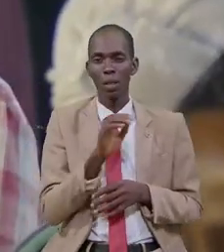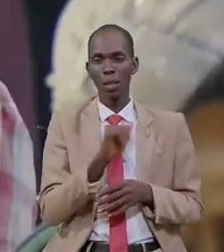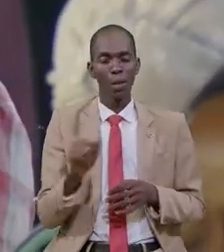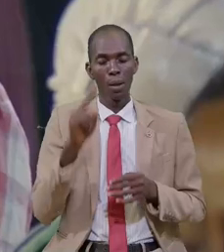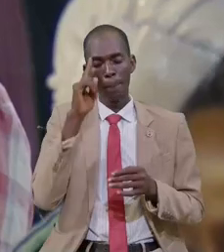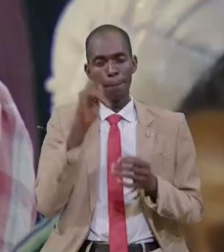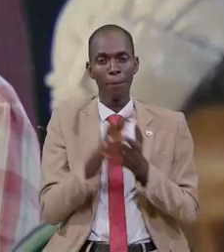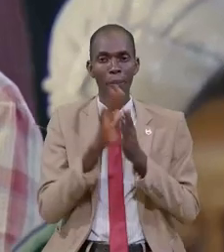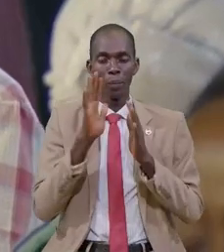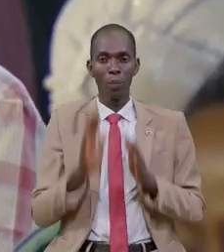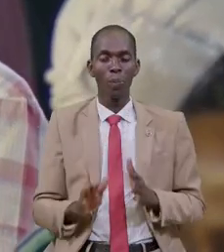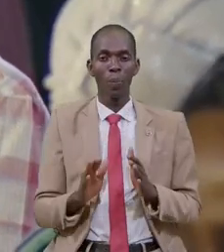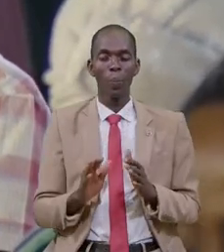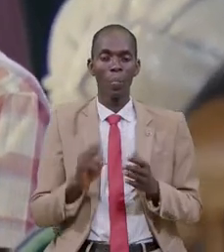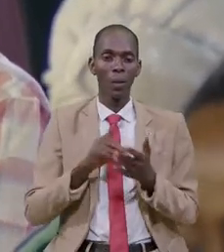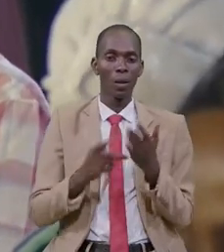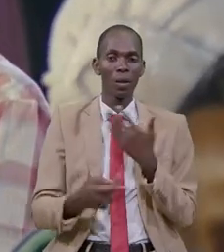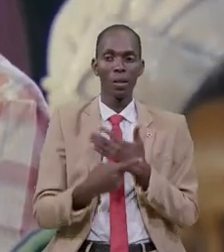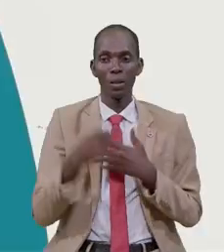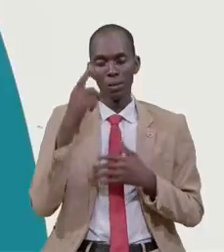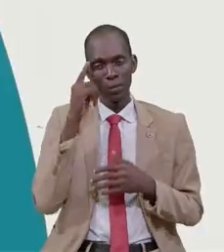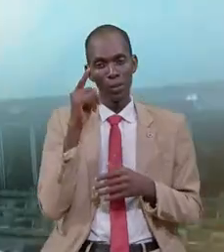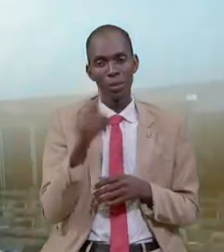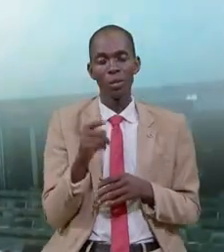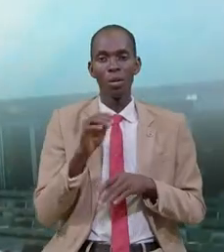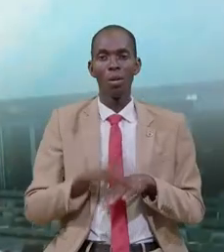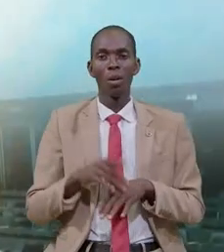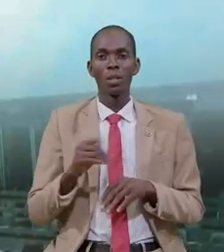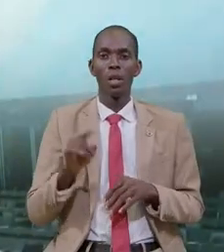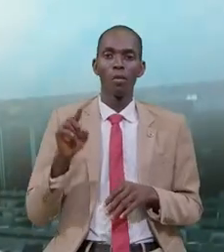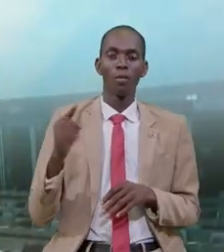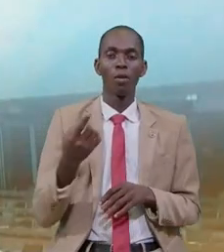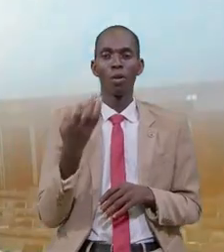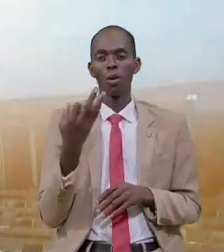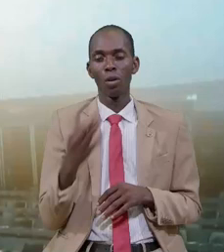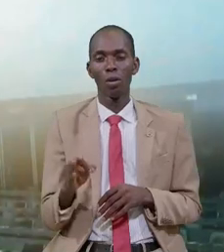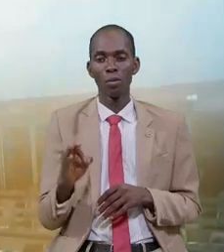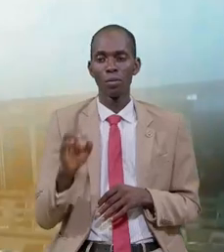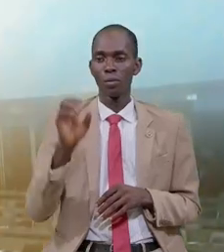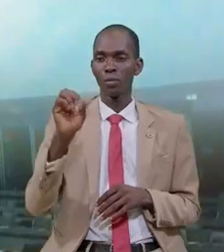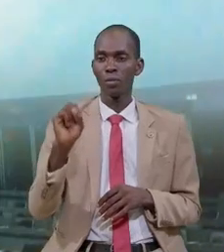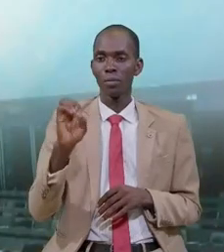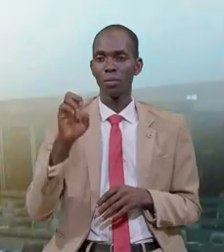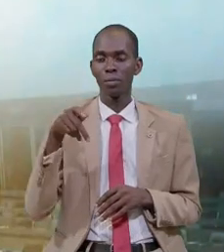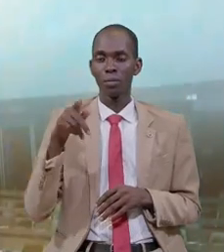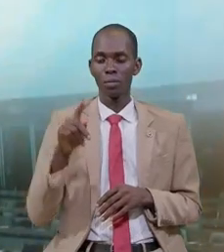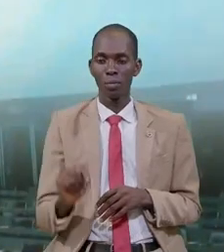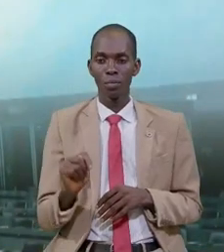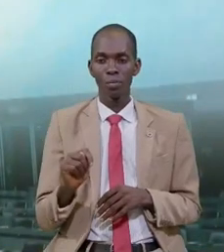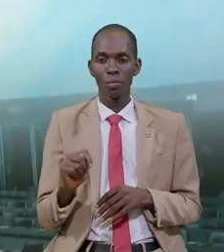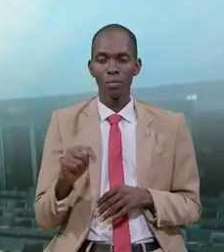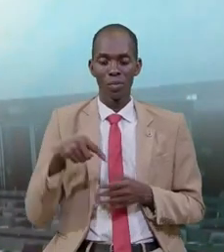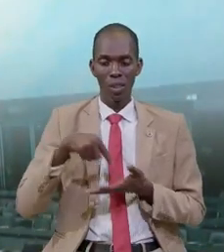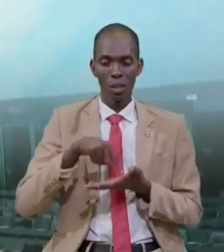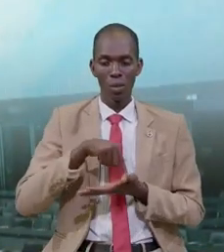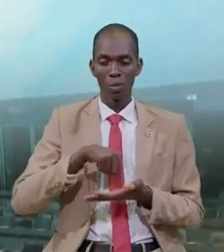il y aura un banquet de croyants le 1er septembre, c'est-à-dire le dimanche de